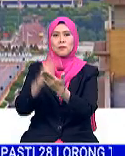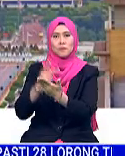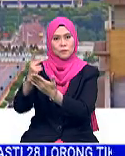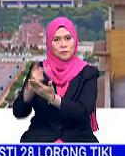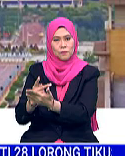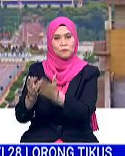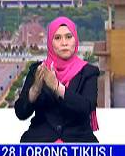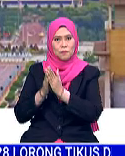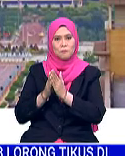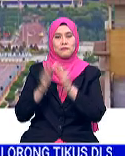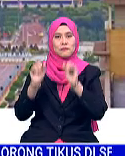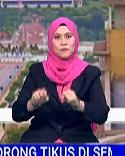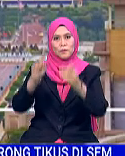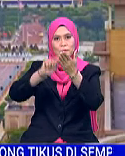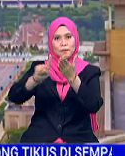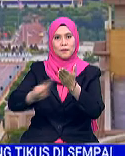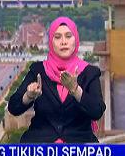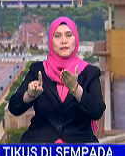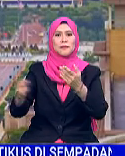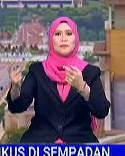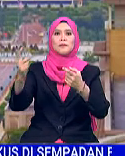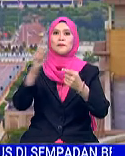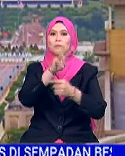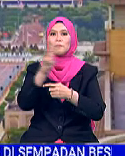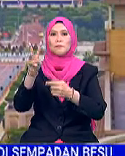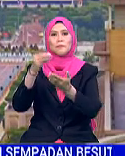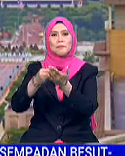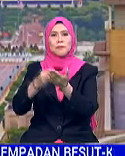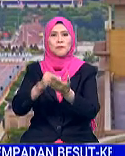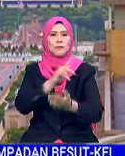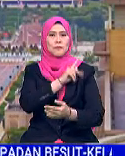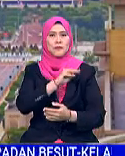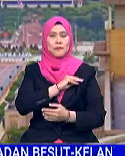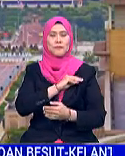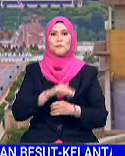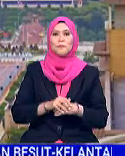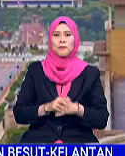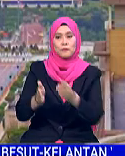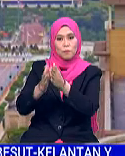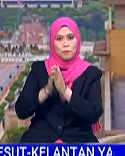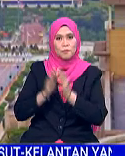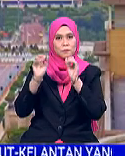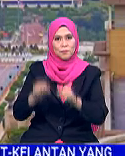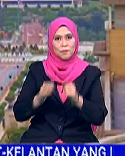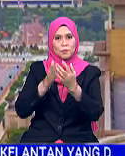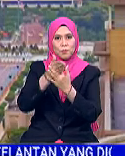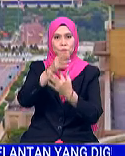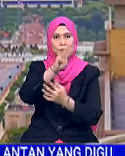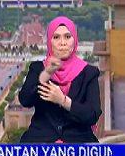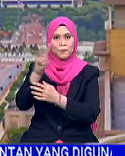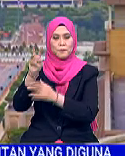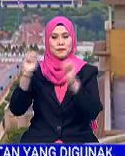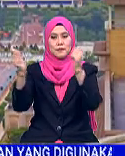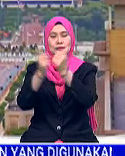yang mendapat permintaan boleh dilihat melalui pautan kementerian keuangan Selain itu pemohon juga boleh layari laman web